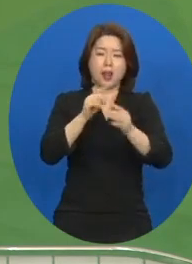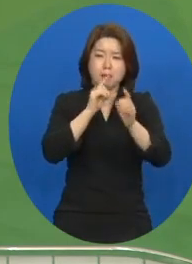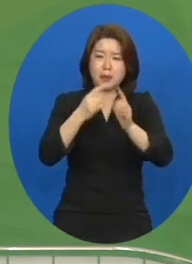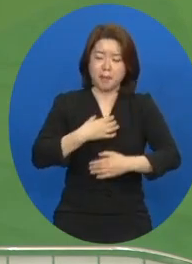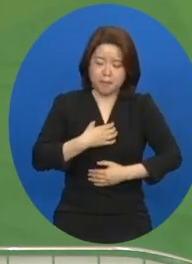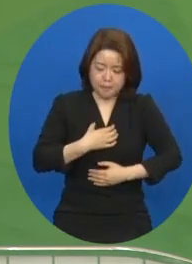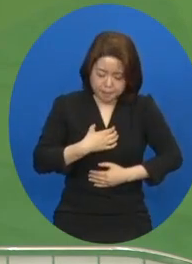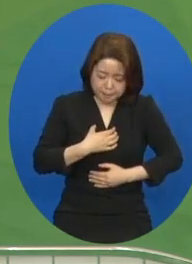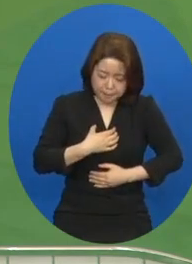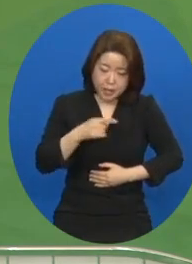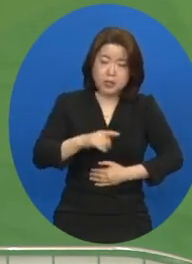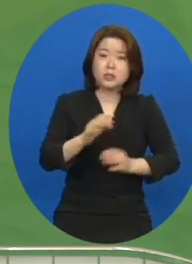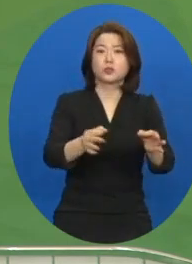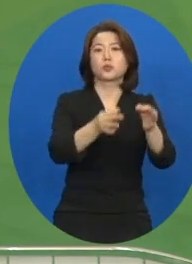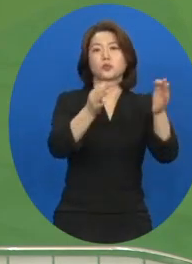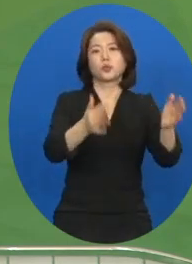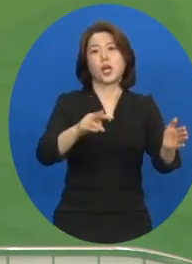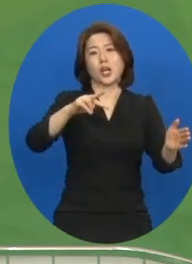경외하는 그 순간에도